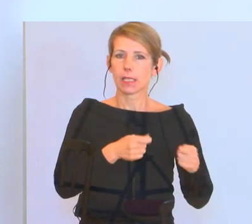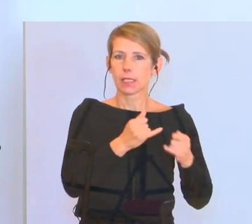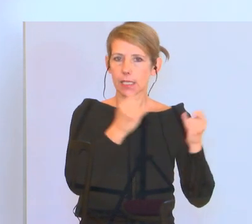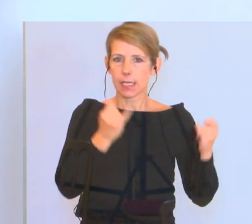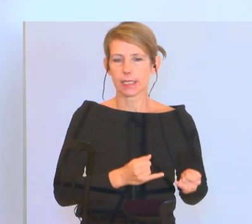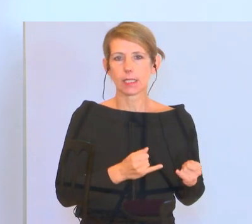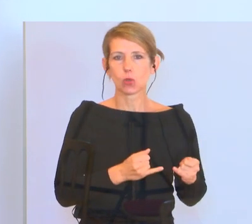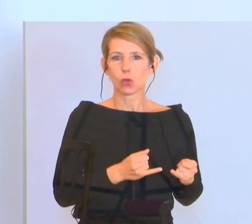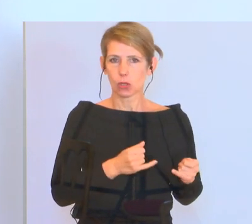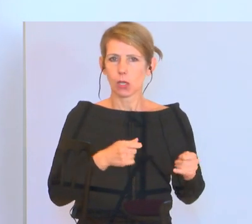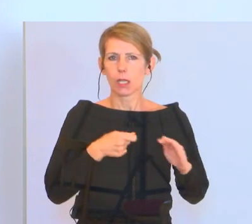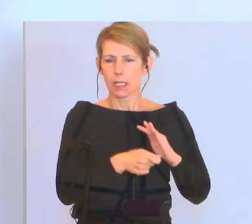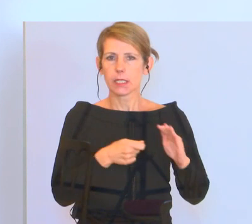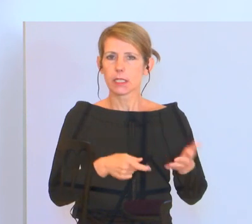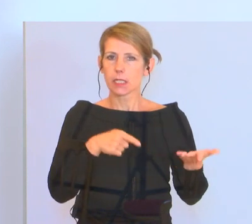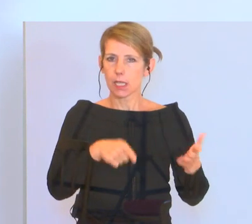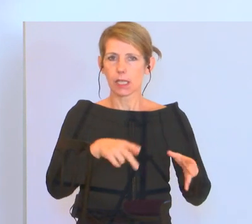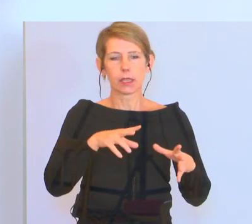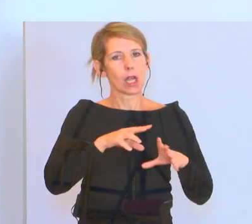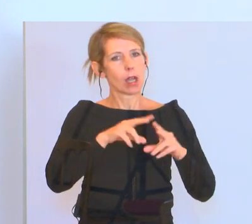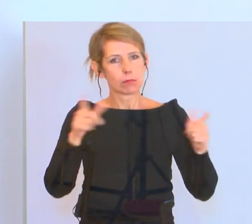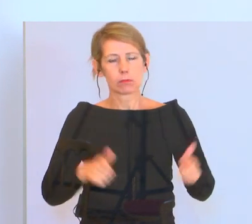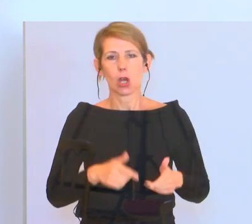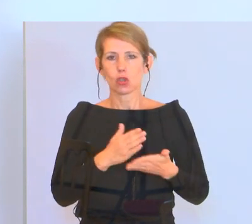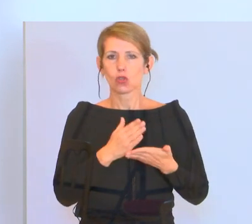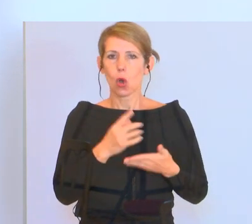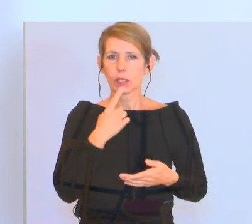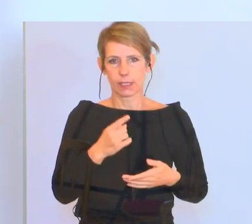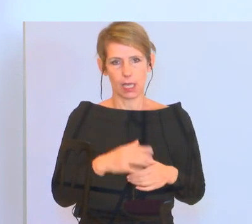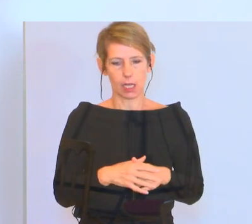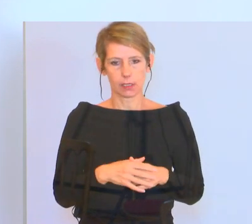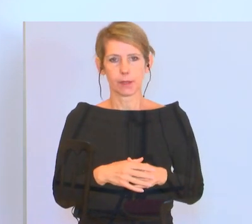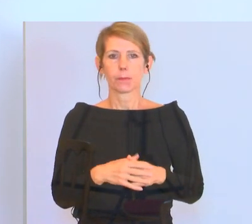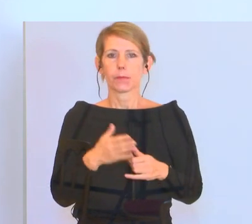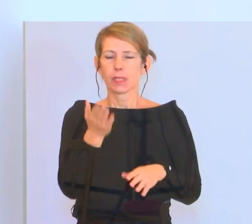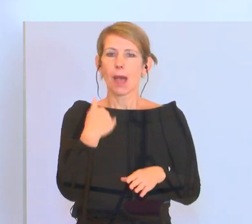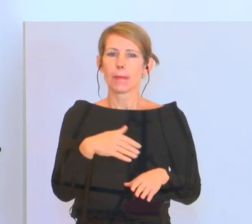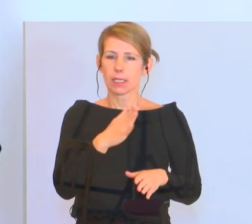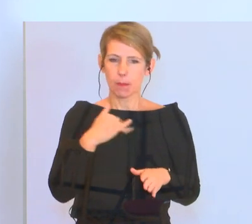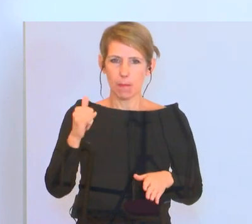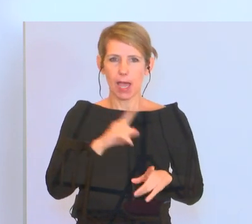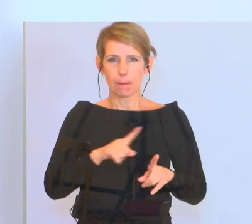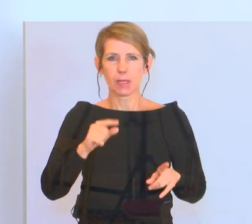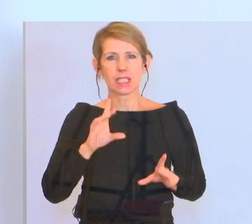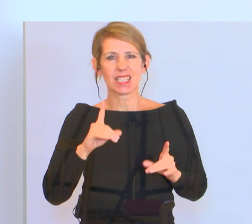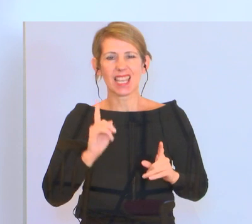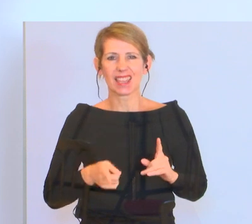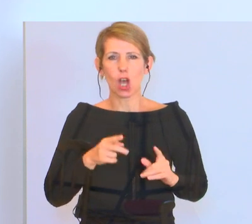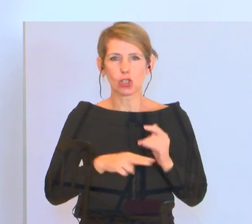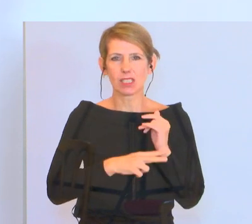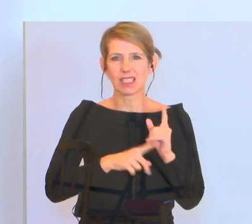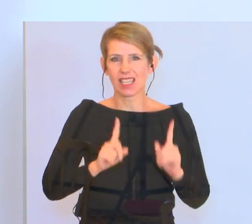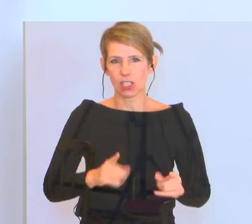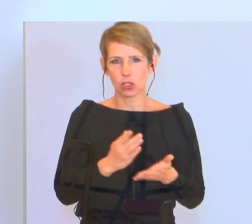den Auswirkungen von Covid-19 auf die Lehrlingsausbildung bereits erwähnt. Damals hat man im Mai von bis zu 10.000 Lehrstellen, die in Gefahr